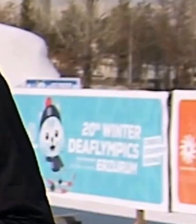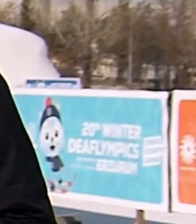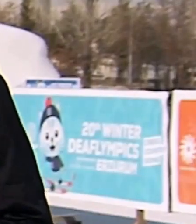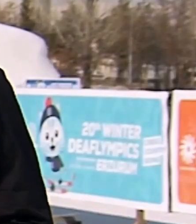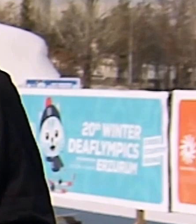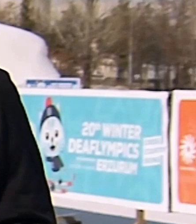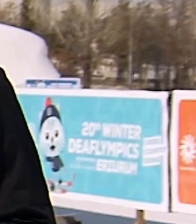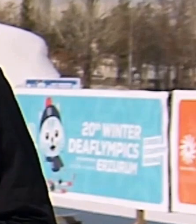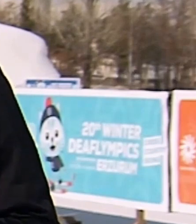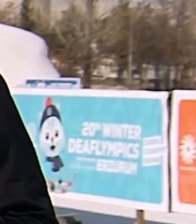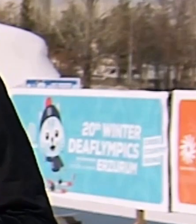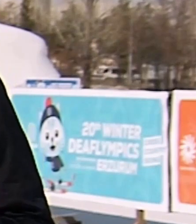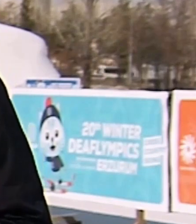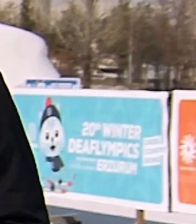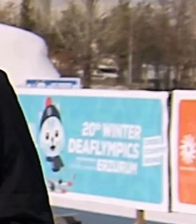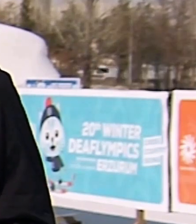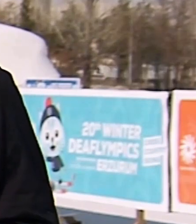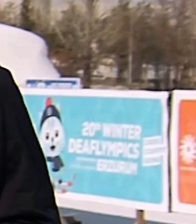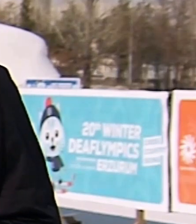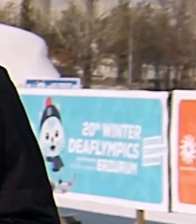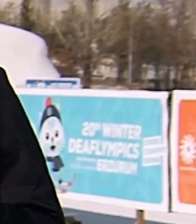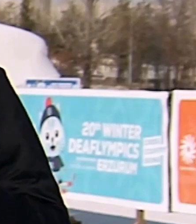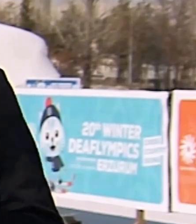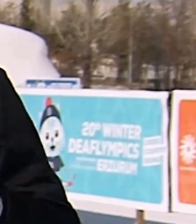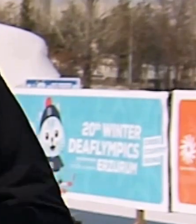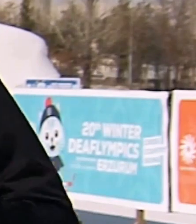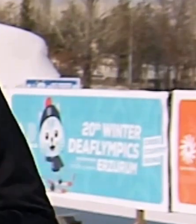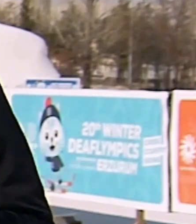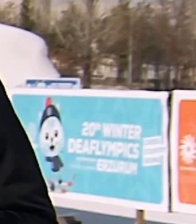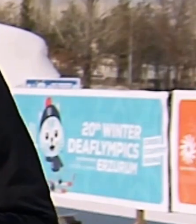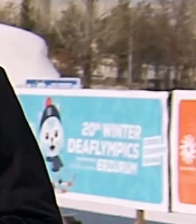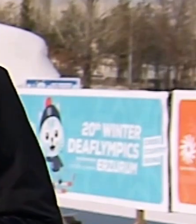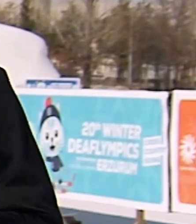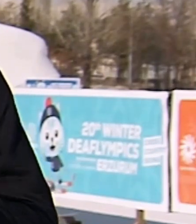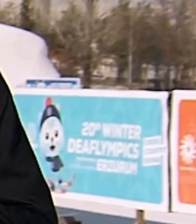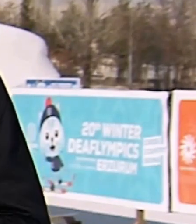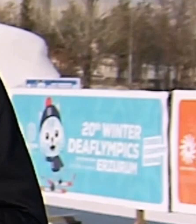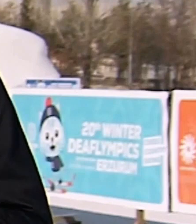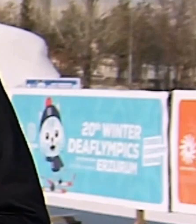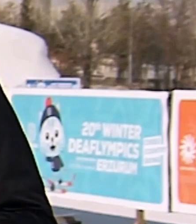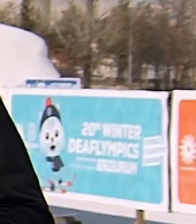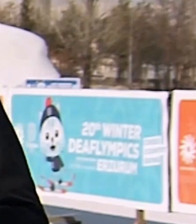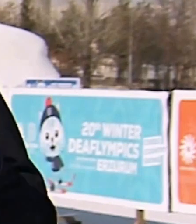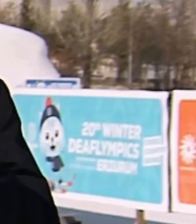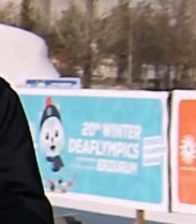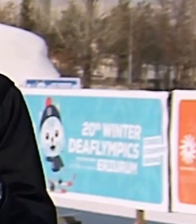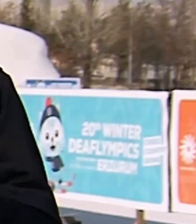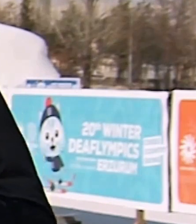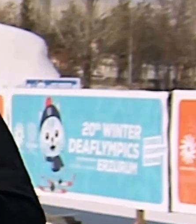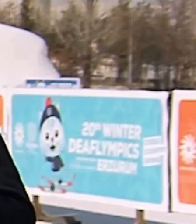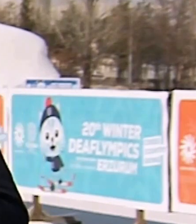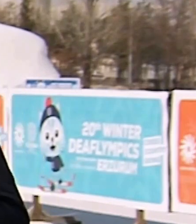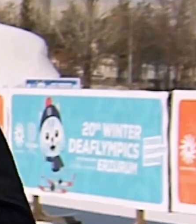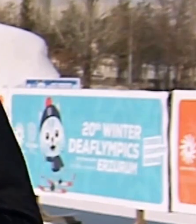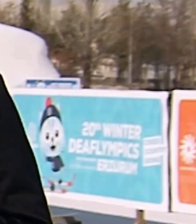Звичайно, я хвилювався. Я знаю, що наші спортсмени готувалися, їм було психологічно важко,